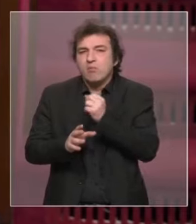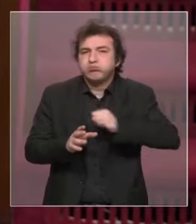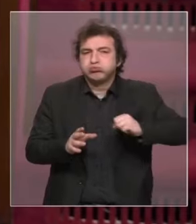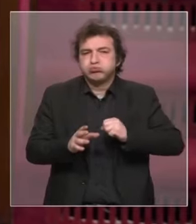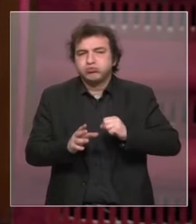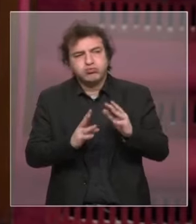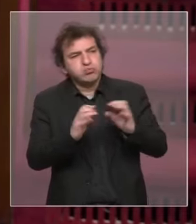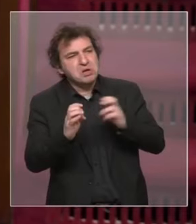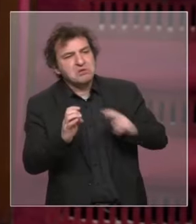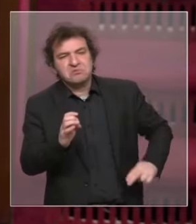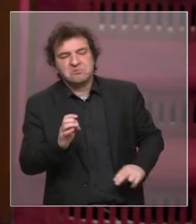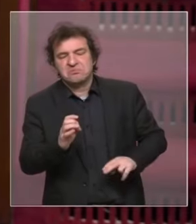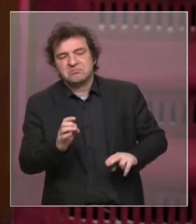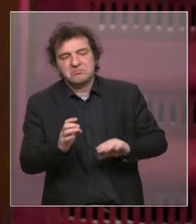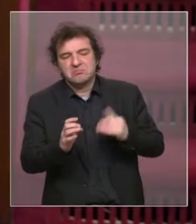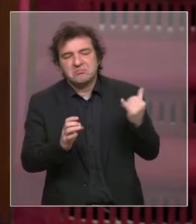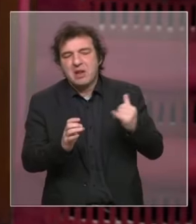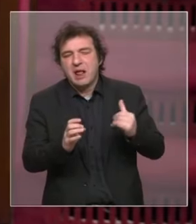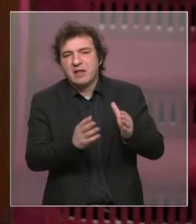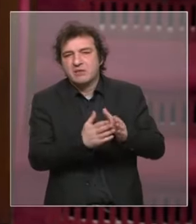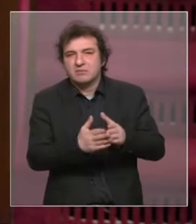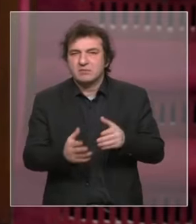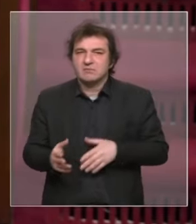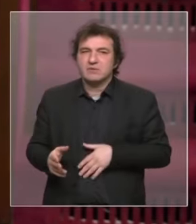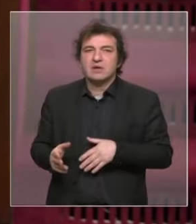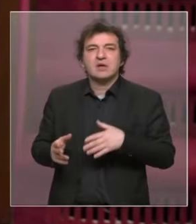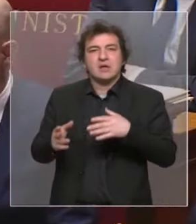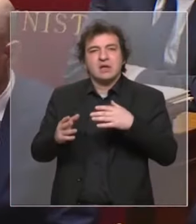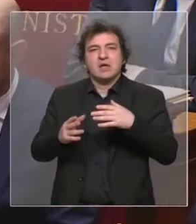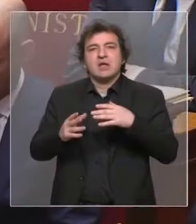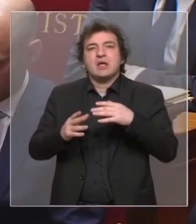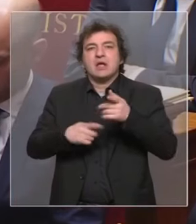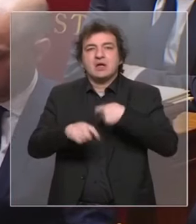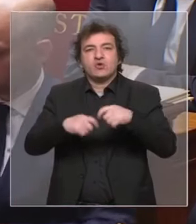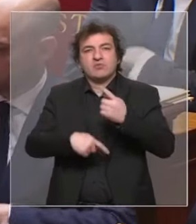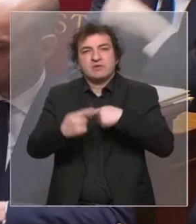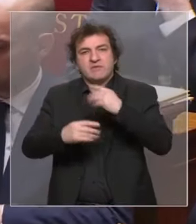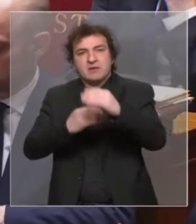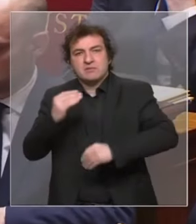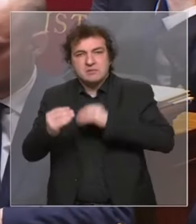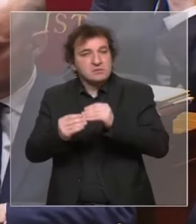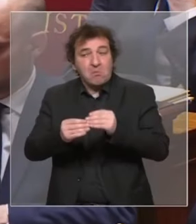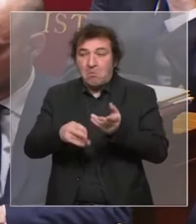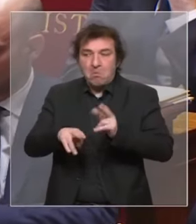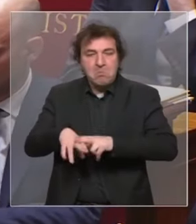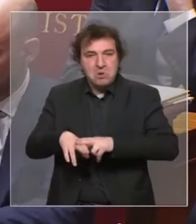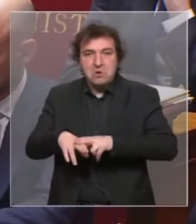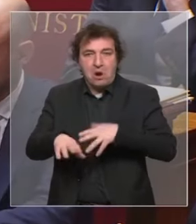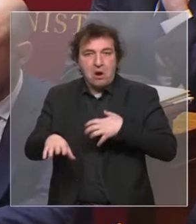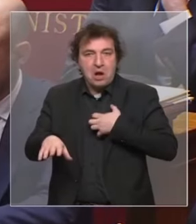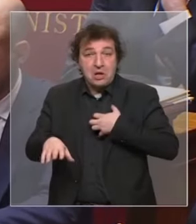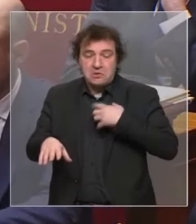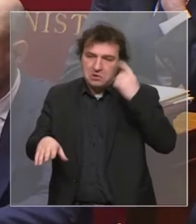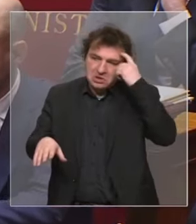Parlement. Or, votre mondialisation est morte. Morte dans les cœurs, morte dans les têtes. Vous